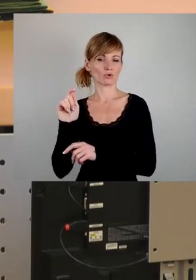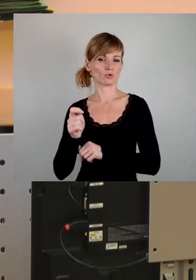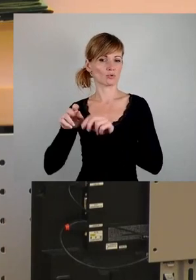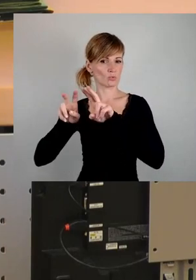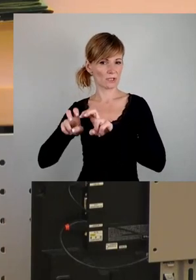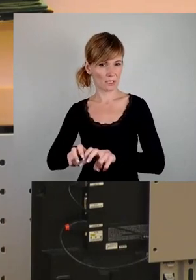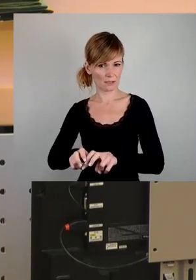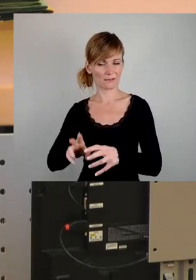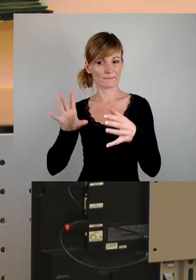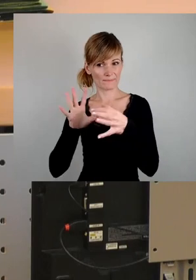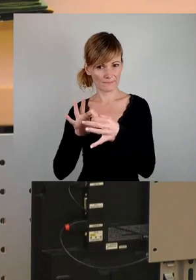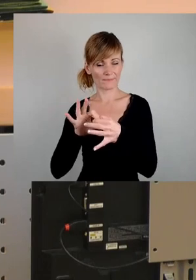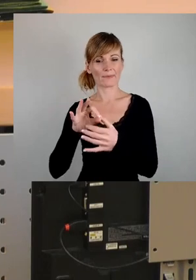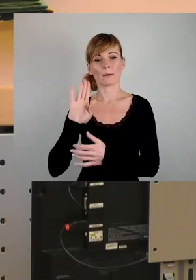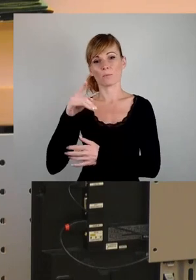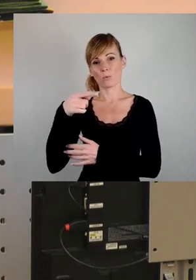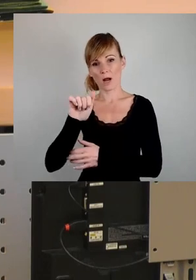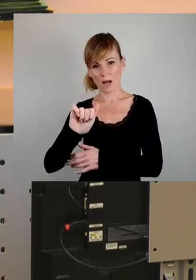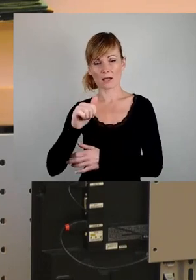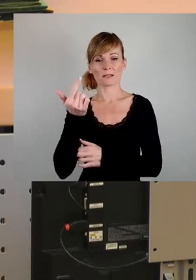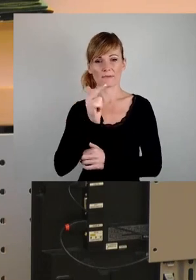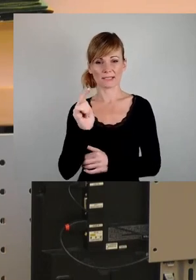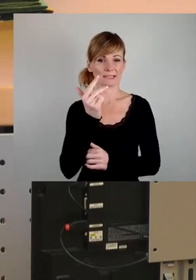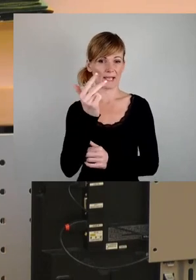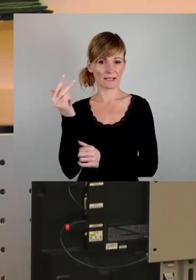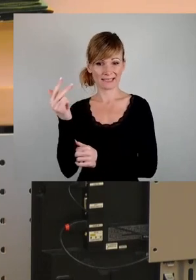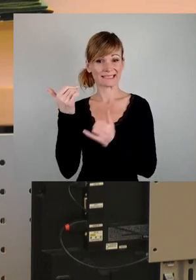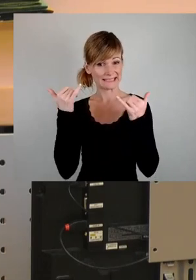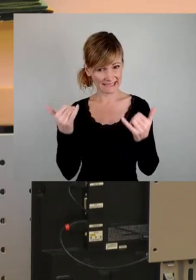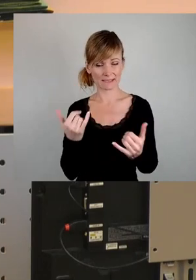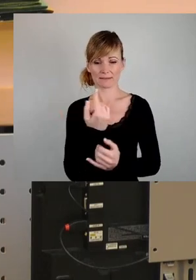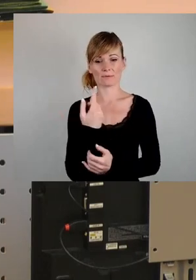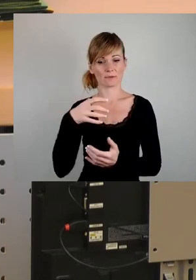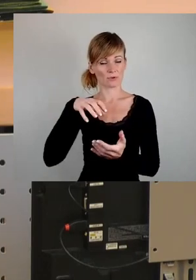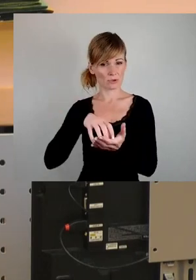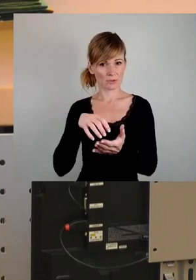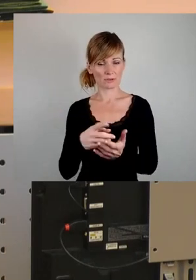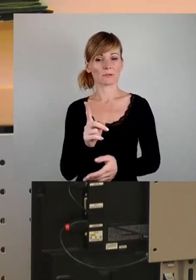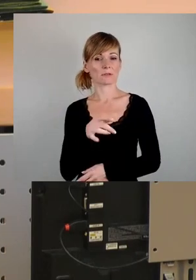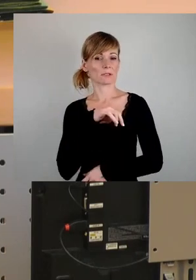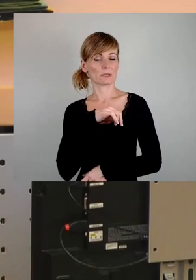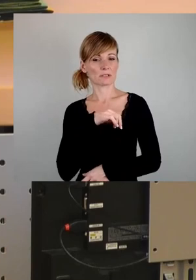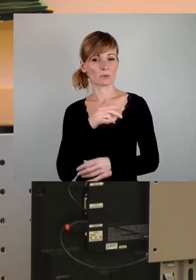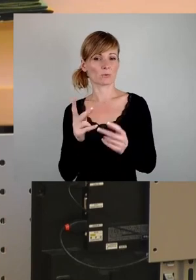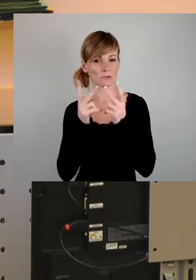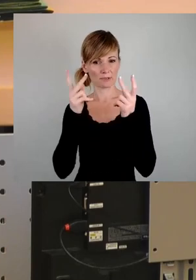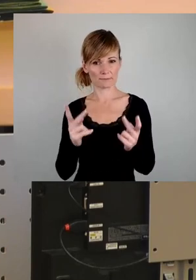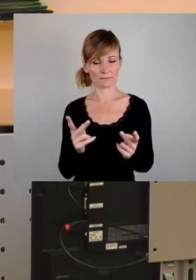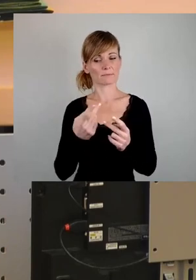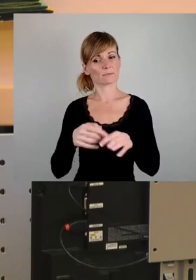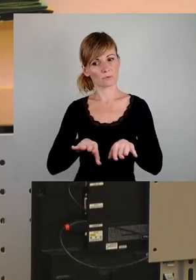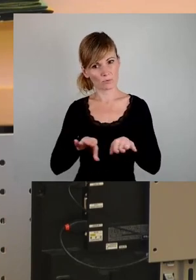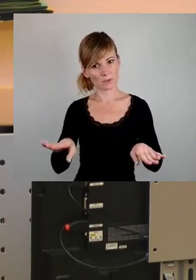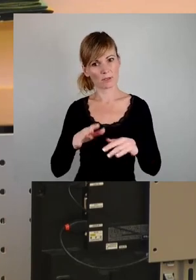2033 haben wir jetzt in unserer Stadt eine interessante konzeptionelle Grundlage